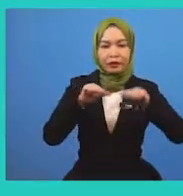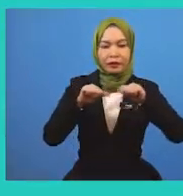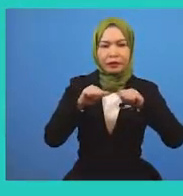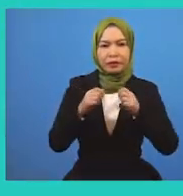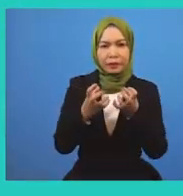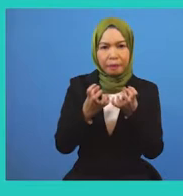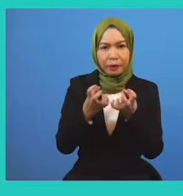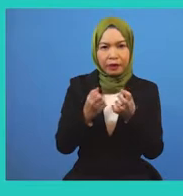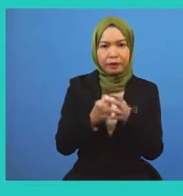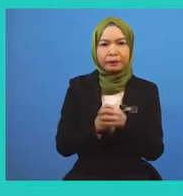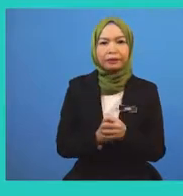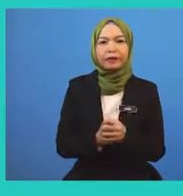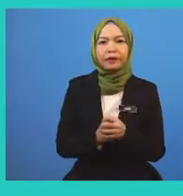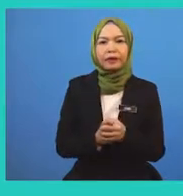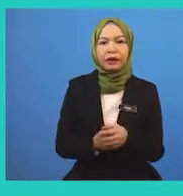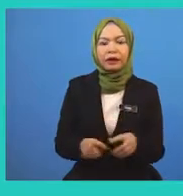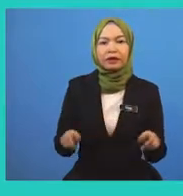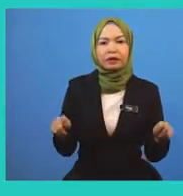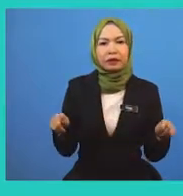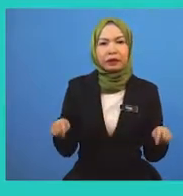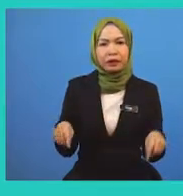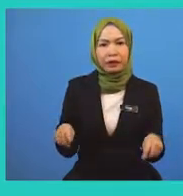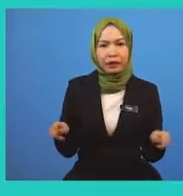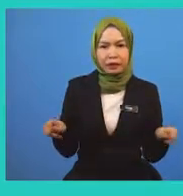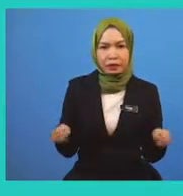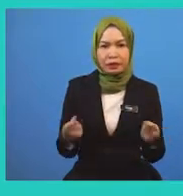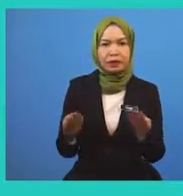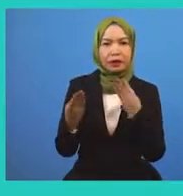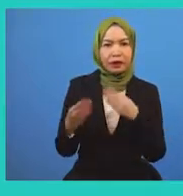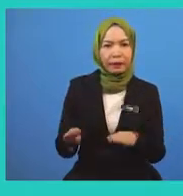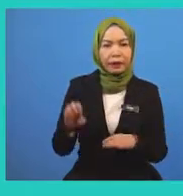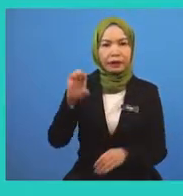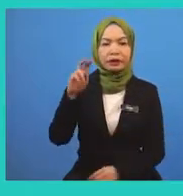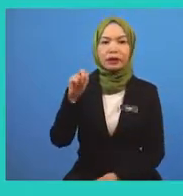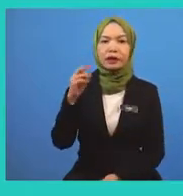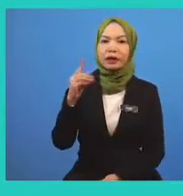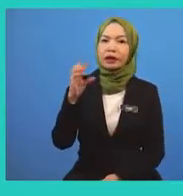Contoh tindak balas endotermik pula ialah